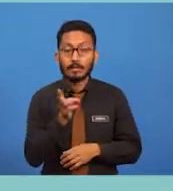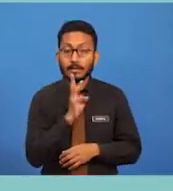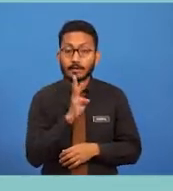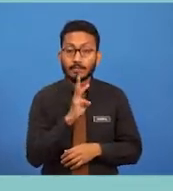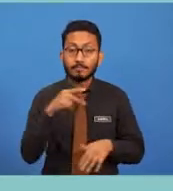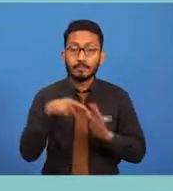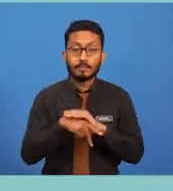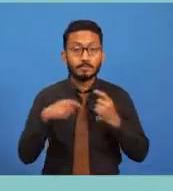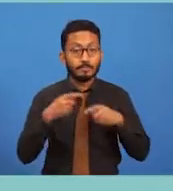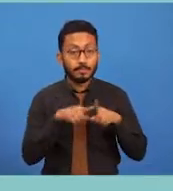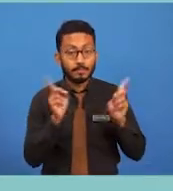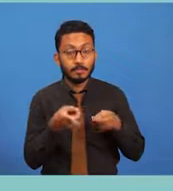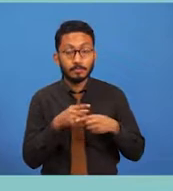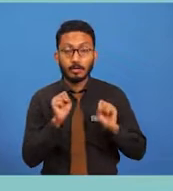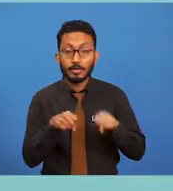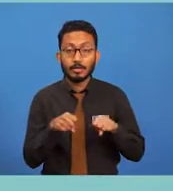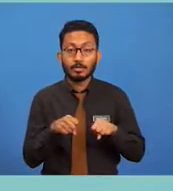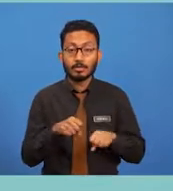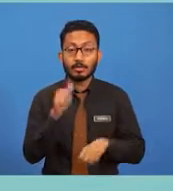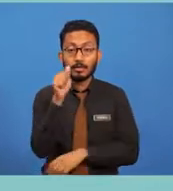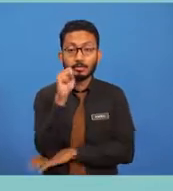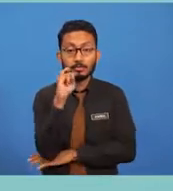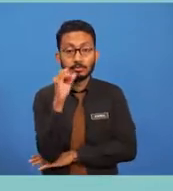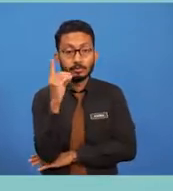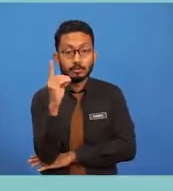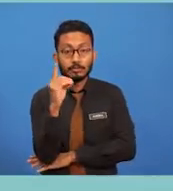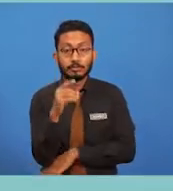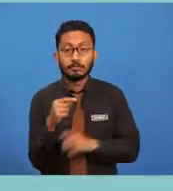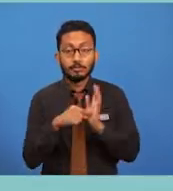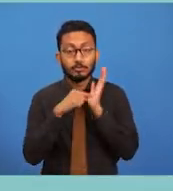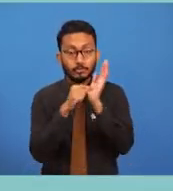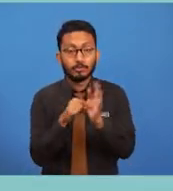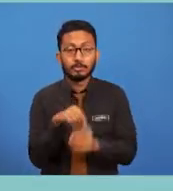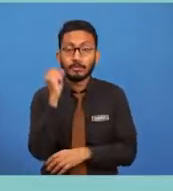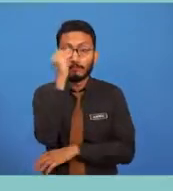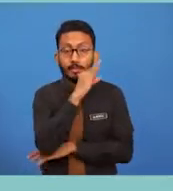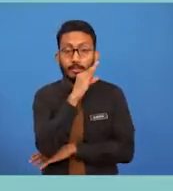untuk membolehkan asid menunjukkan sifat keasidan?